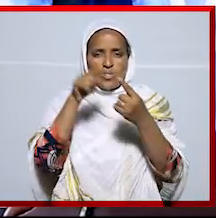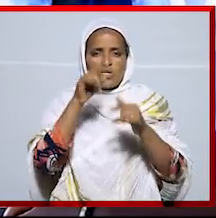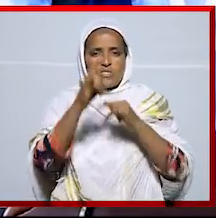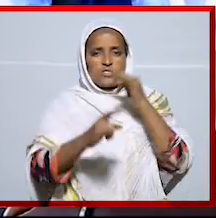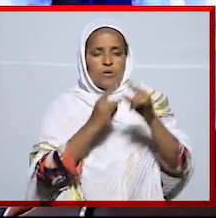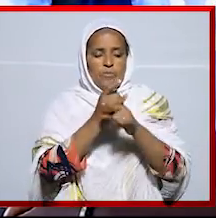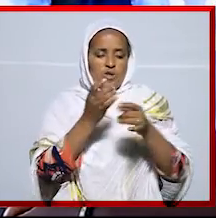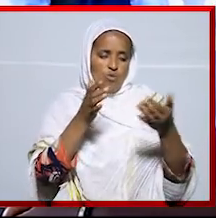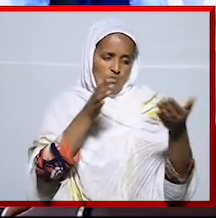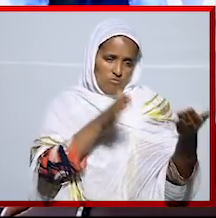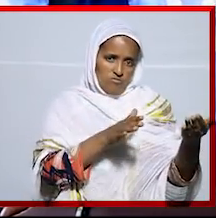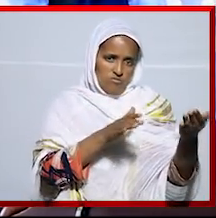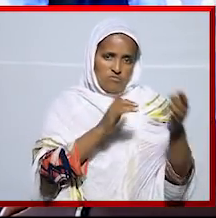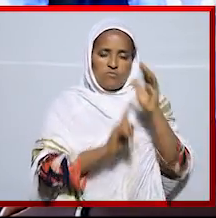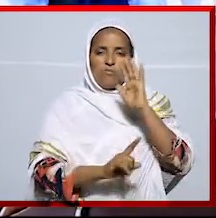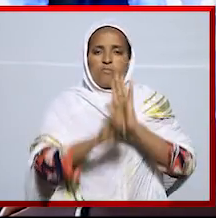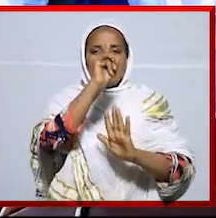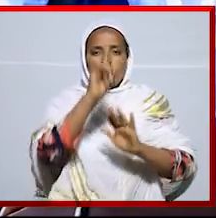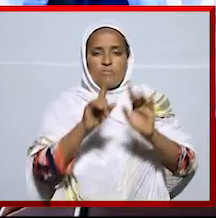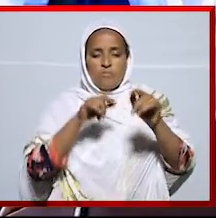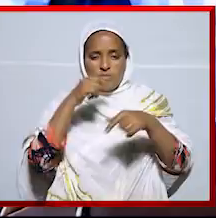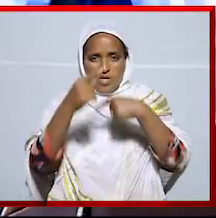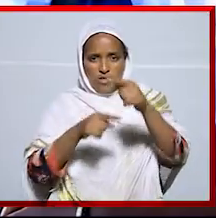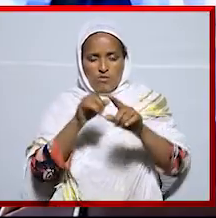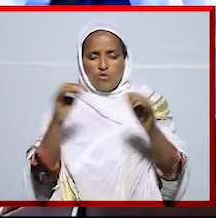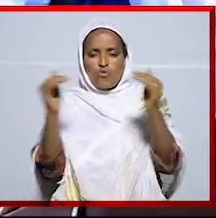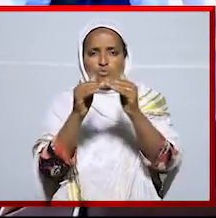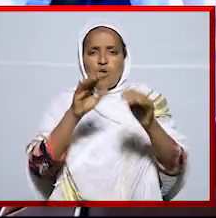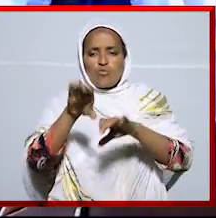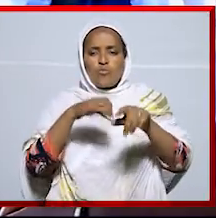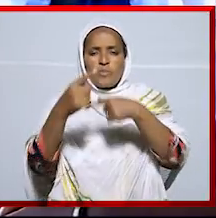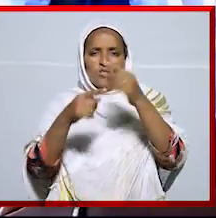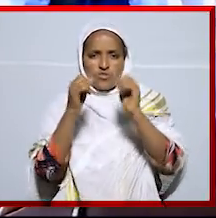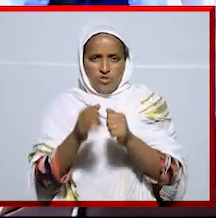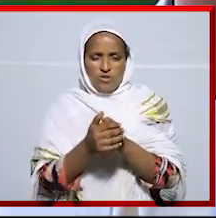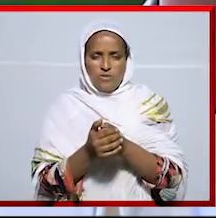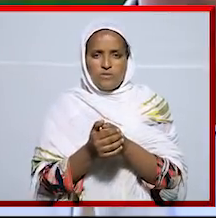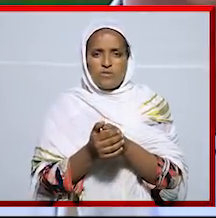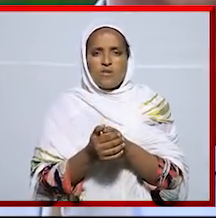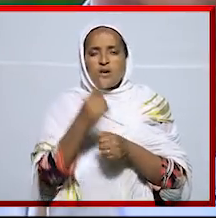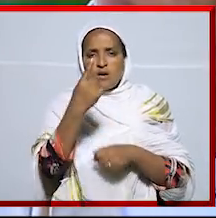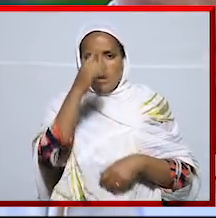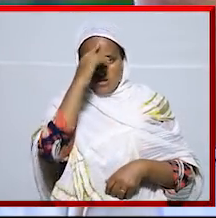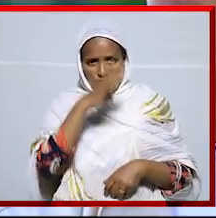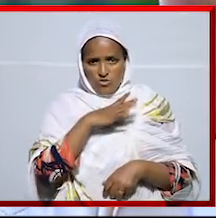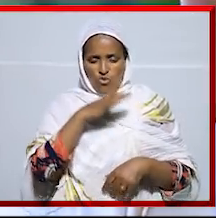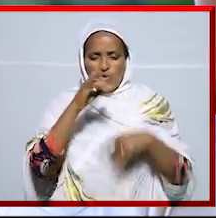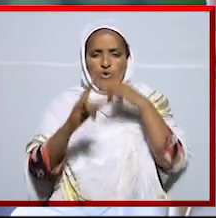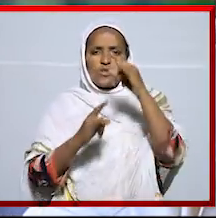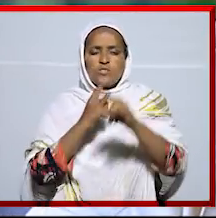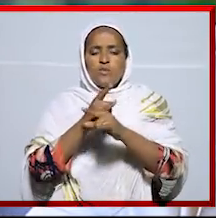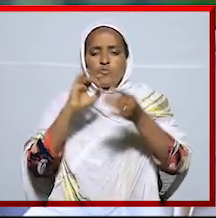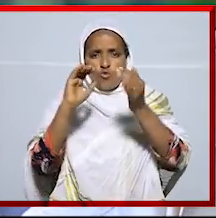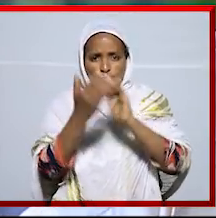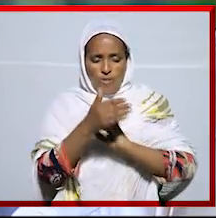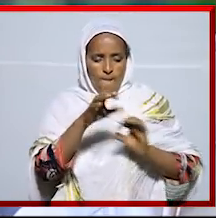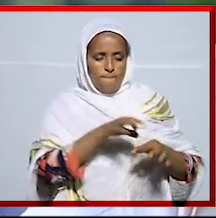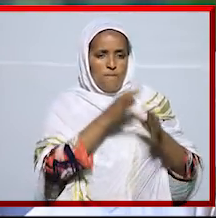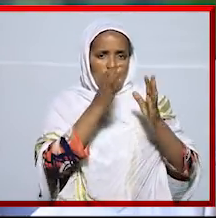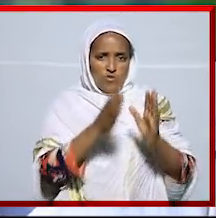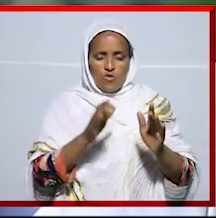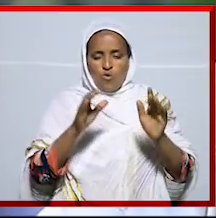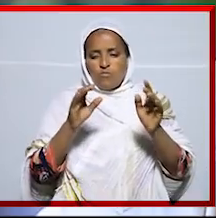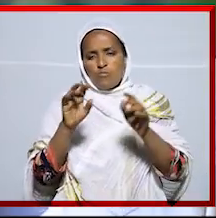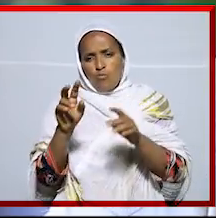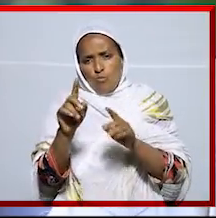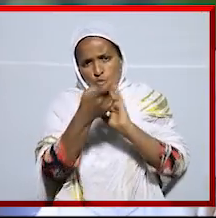አብዛኞቻችን ወደ ዘመናዊነቱ ብናዘምንም እኩል አድርጎ መሄድ ይቻላል። አንድ ሰው ዘመናዊም ሆኖ መንፈሳዊ